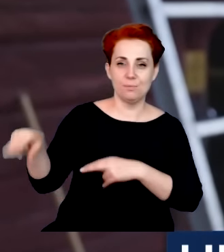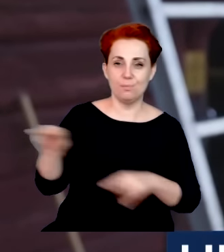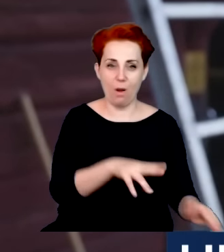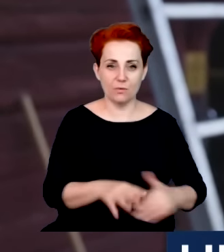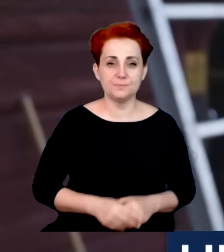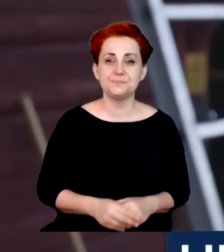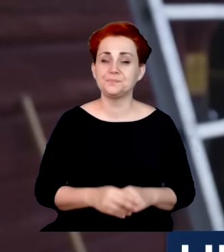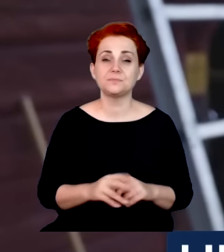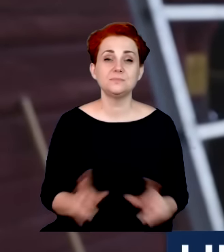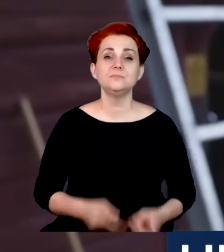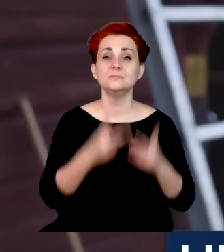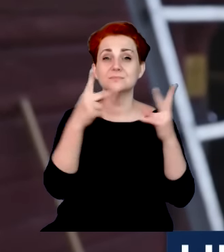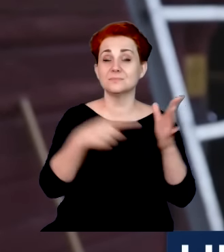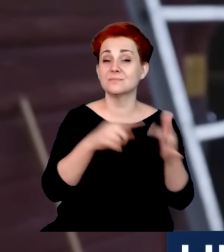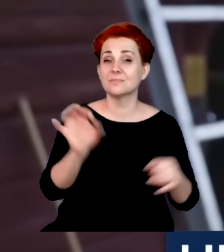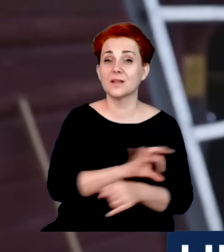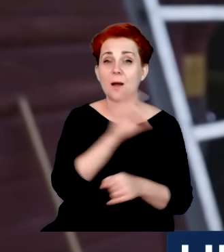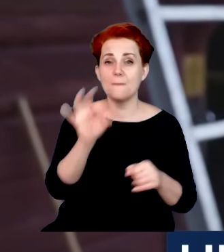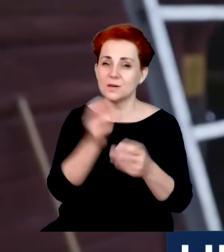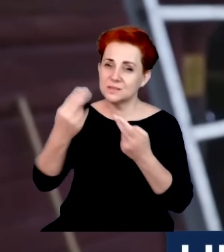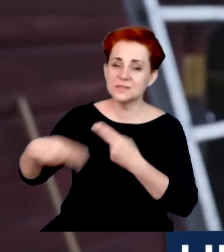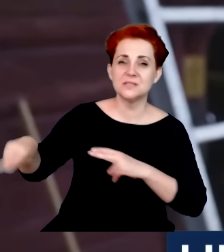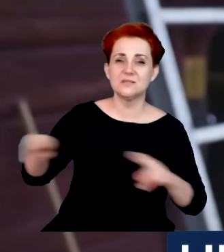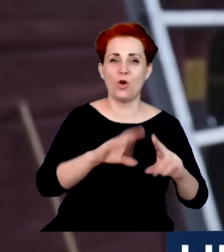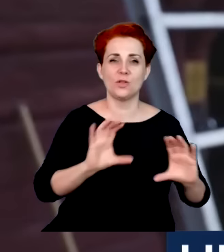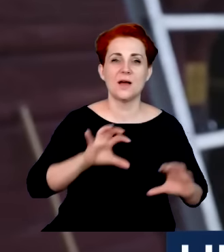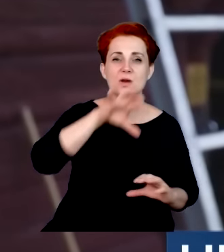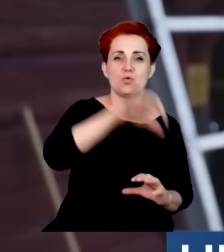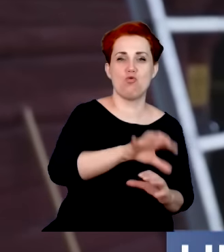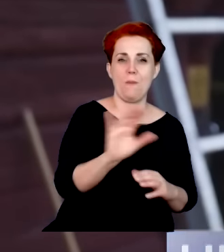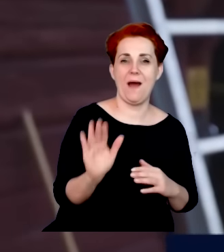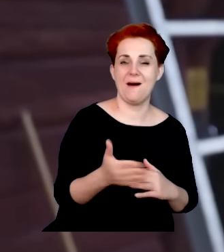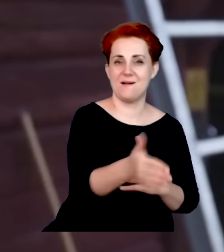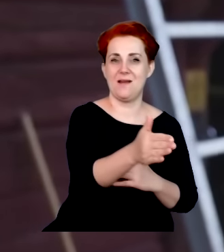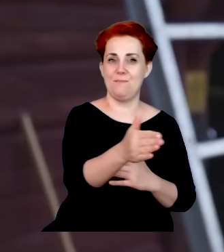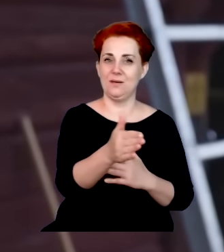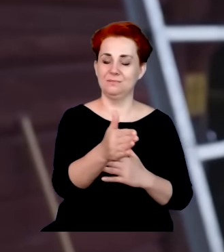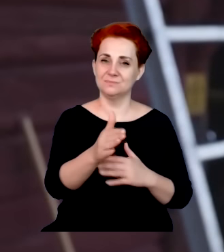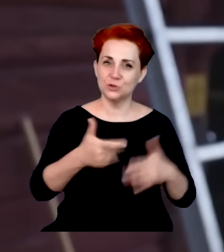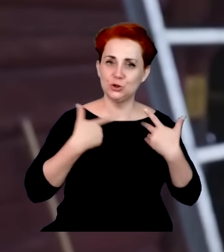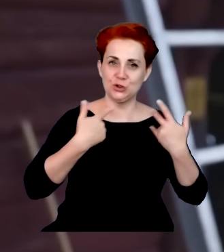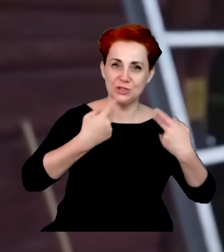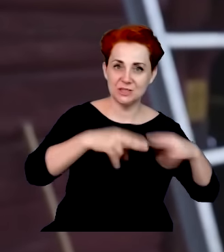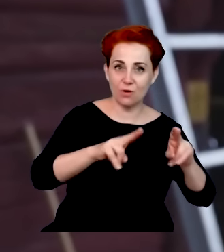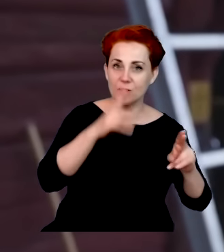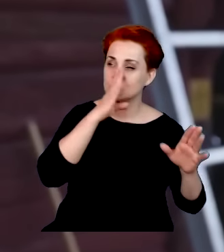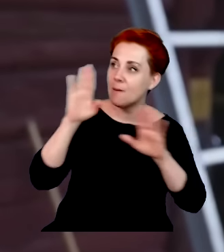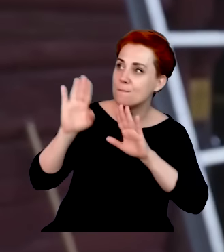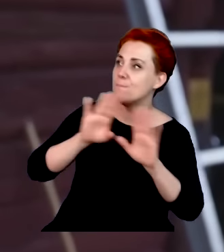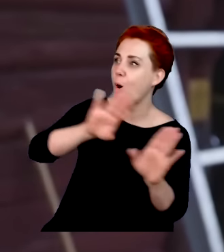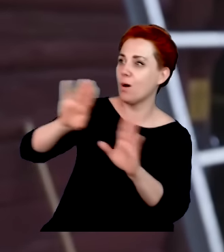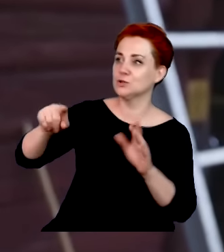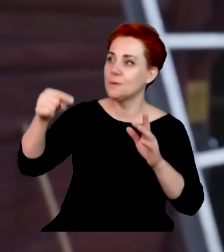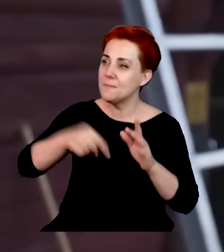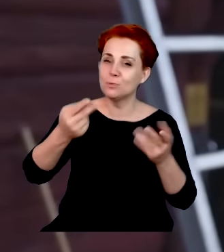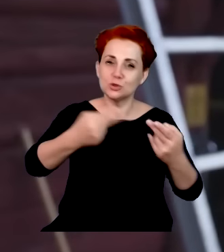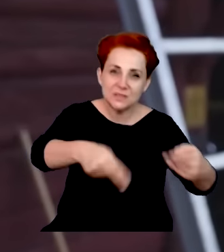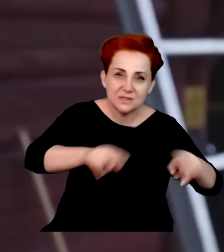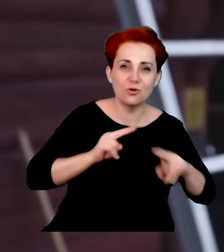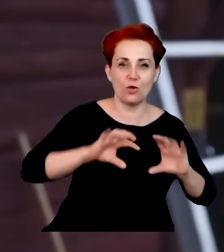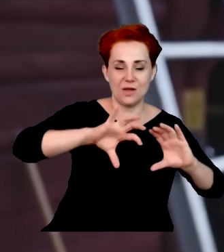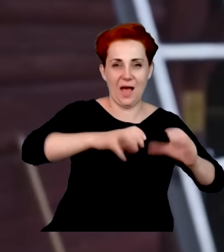Największym znaczeniem tego projektu jest przywrócenie gatunku i danie światu sygnału, że rzeczywiście jesteśmy w stanie coś odzyskać, co jest fantastyczne.